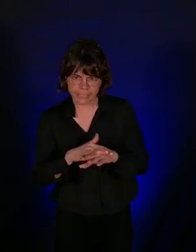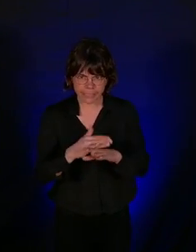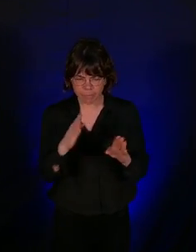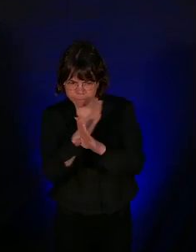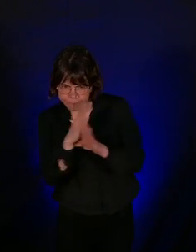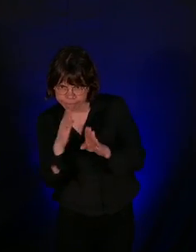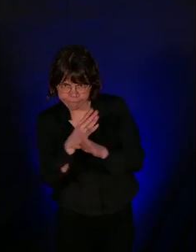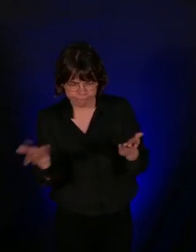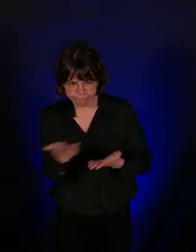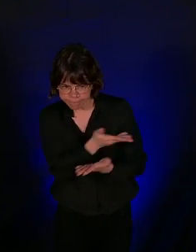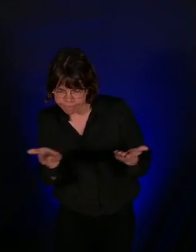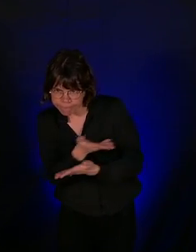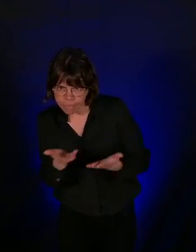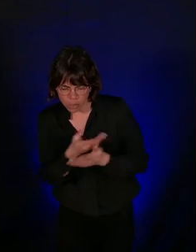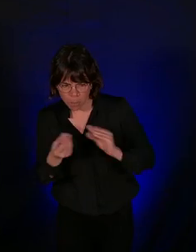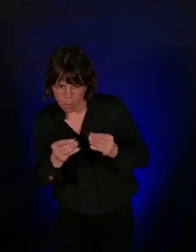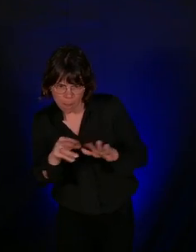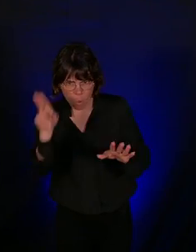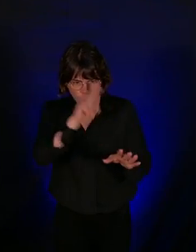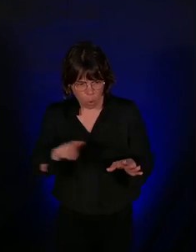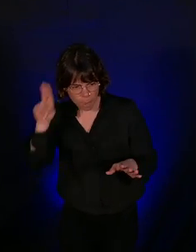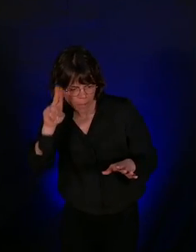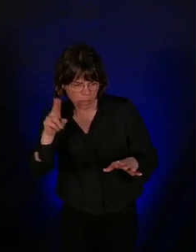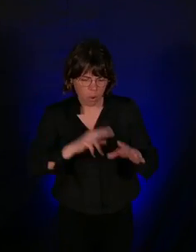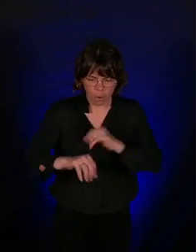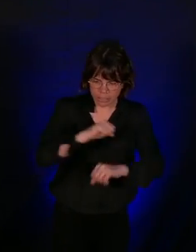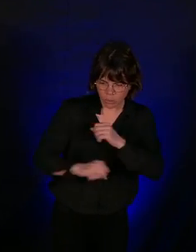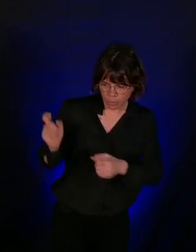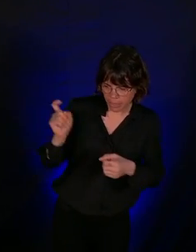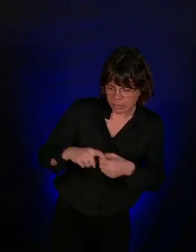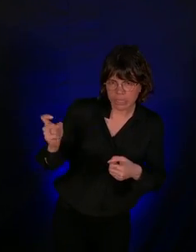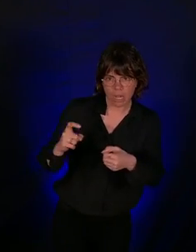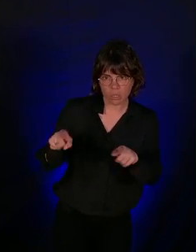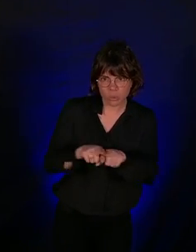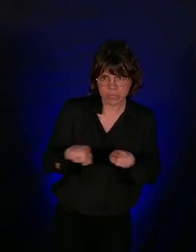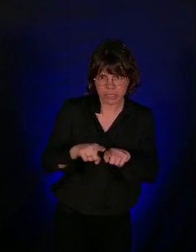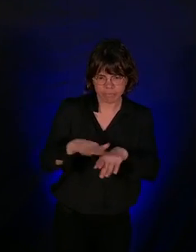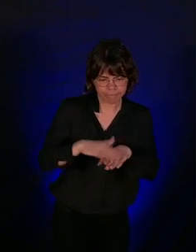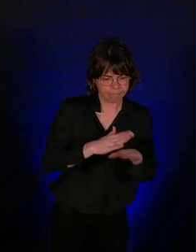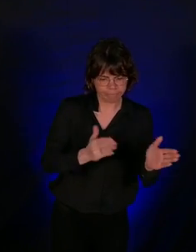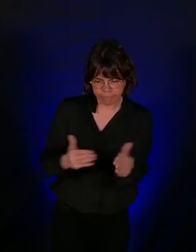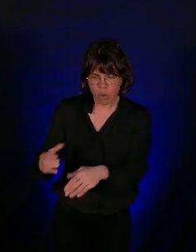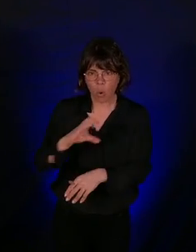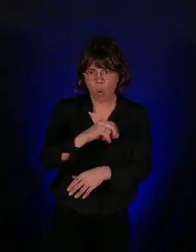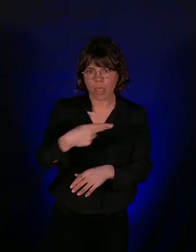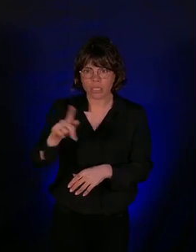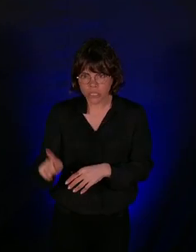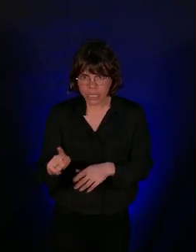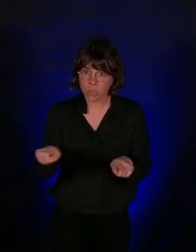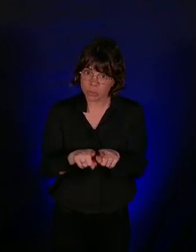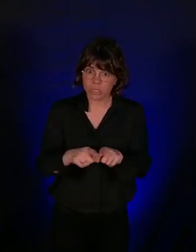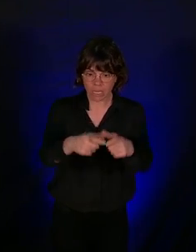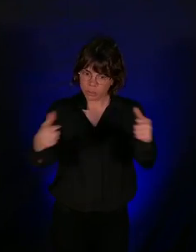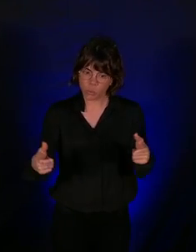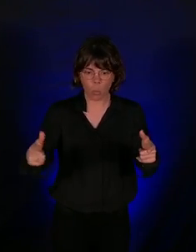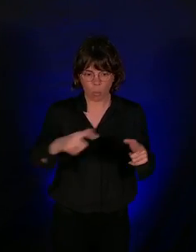directes entre les rouages européens d'organisations syndicales de partis d'ONG avec les institutions